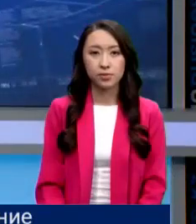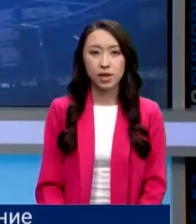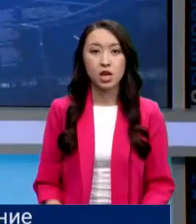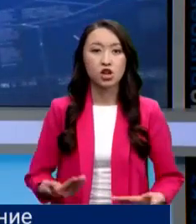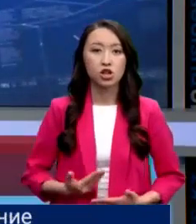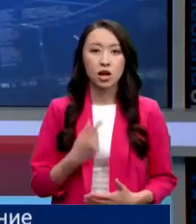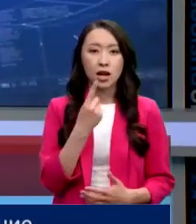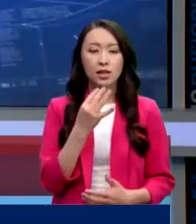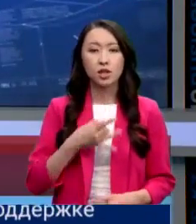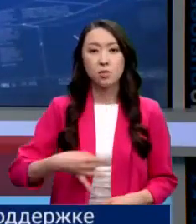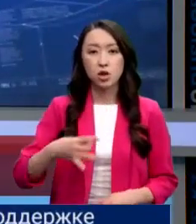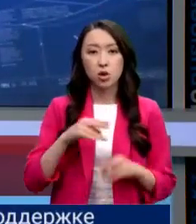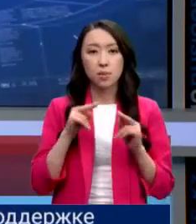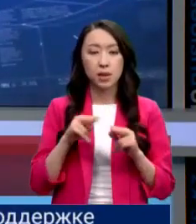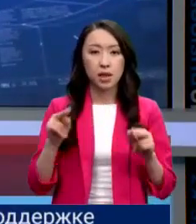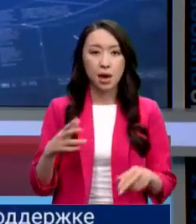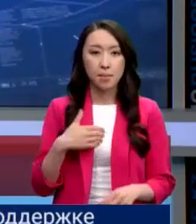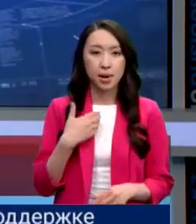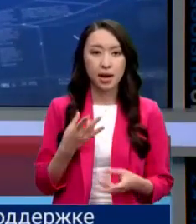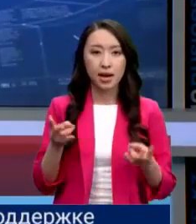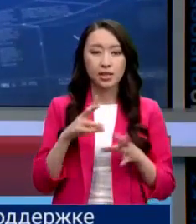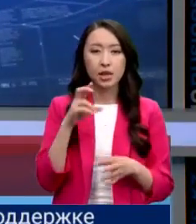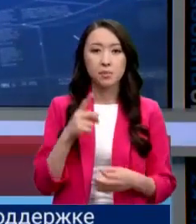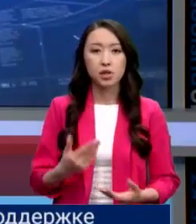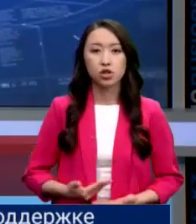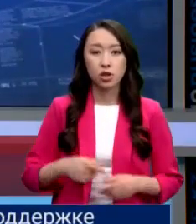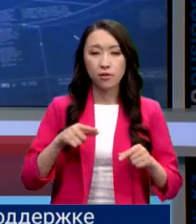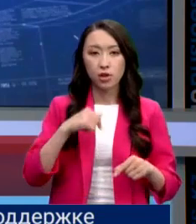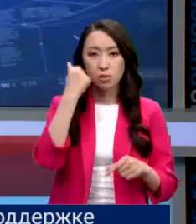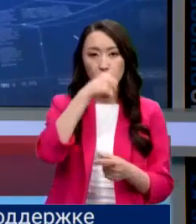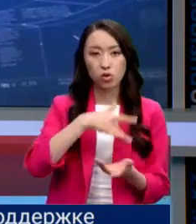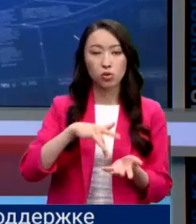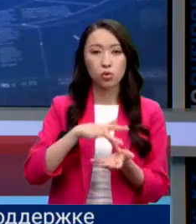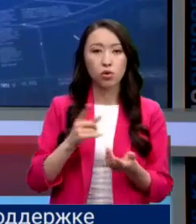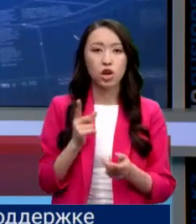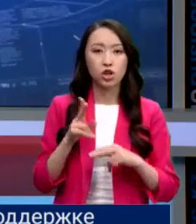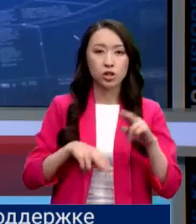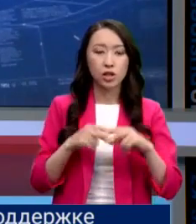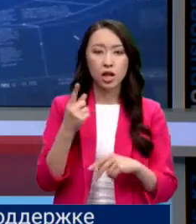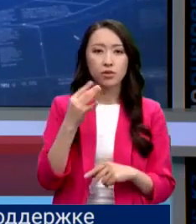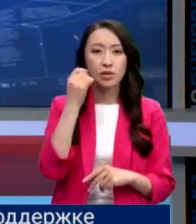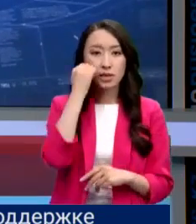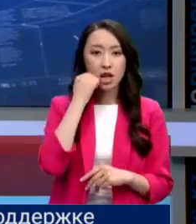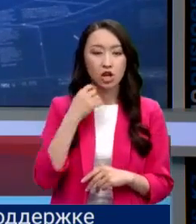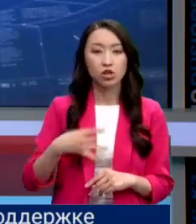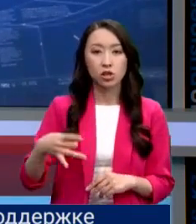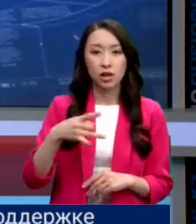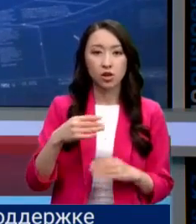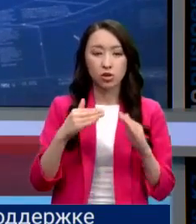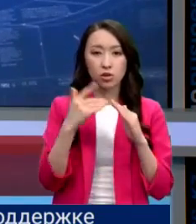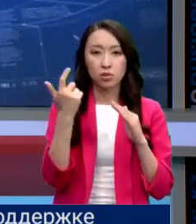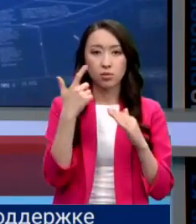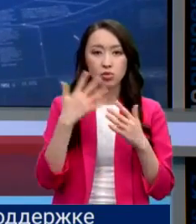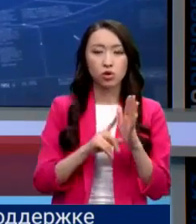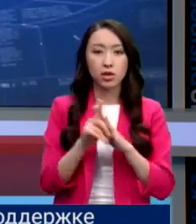Жители одного из микрорайонов Петропавловска боятся остаться без жилья. В этом году в городе ожидается застройка одного из старейших районов. Частный сектор уже